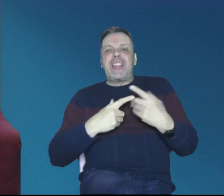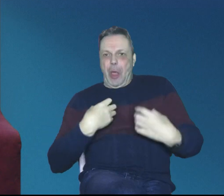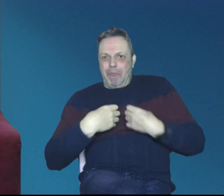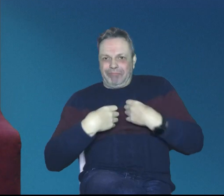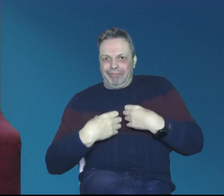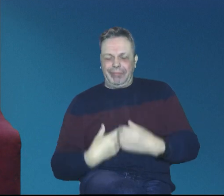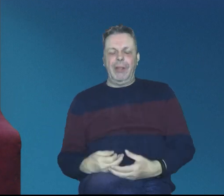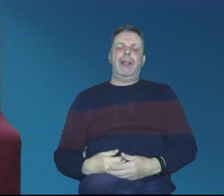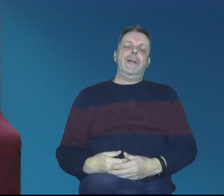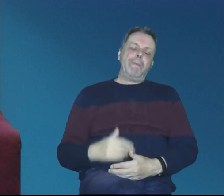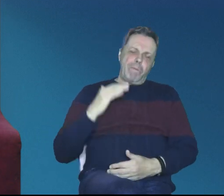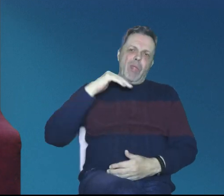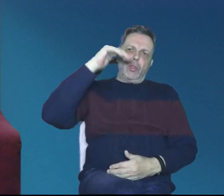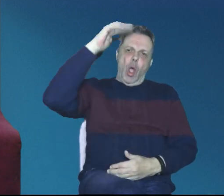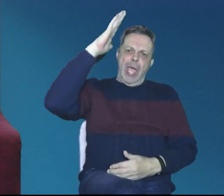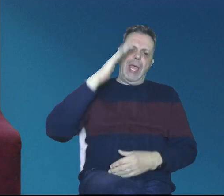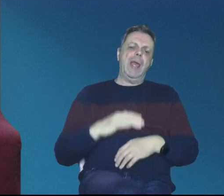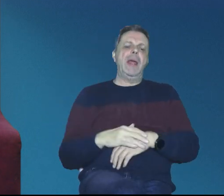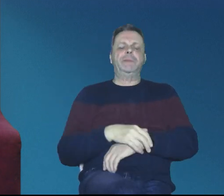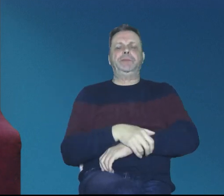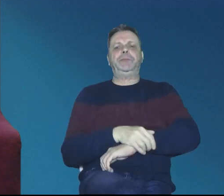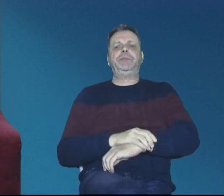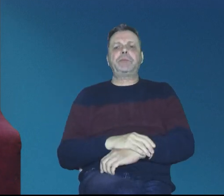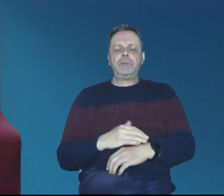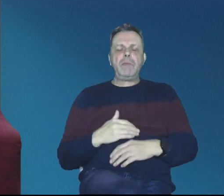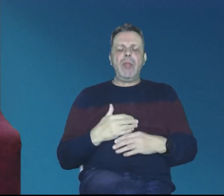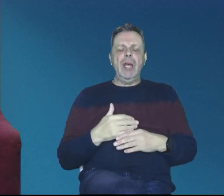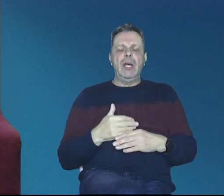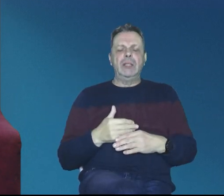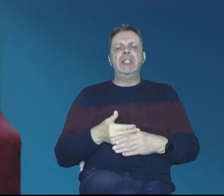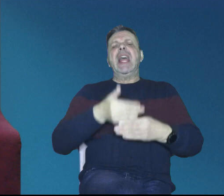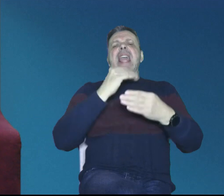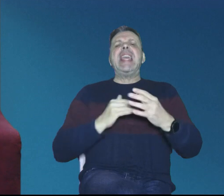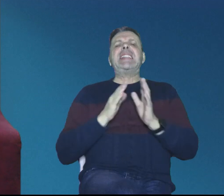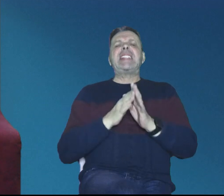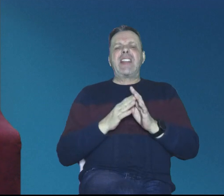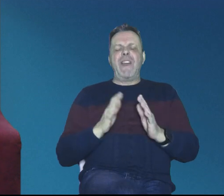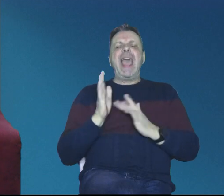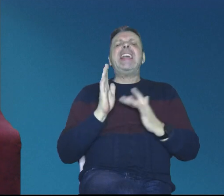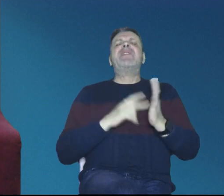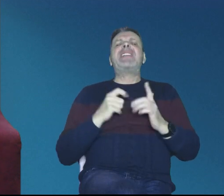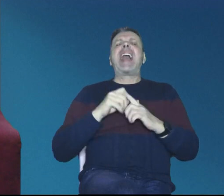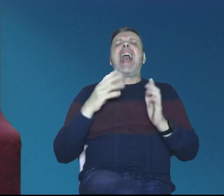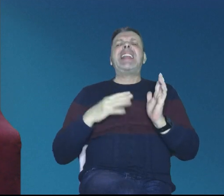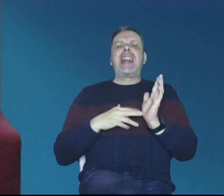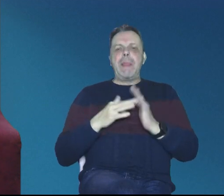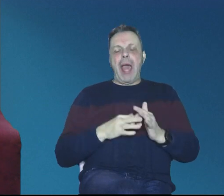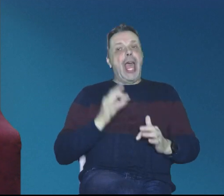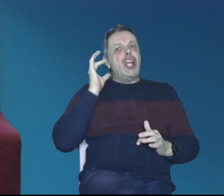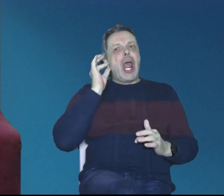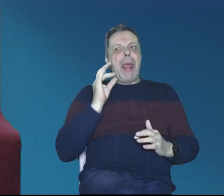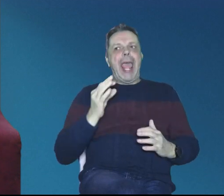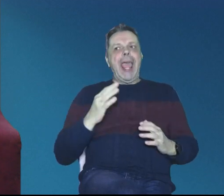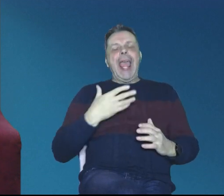reći, dio gore na platou iza crkve Svete Katarine. I žene